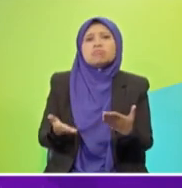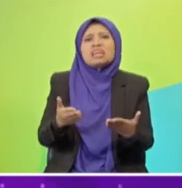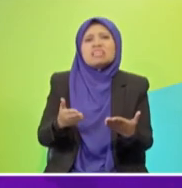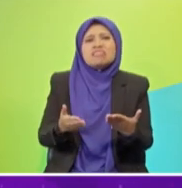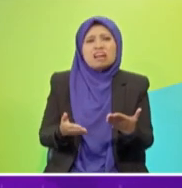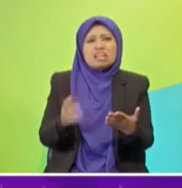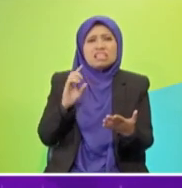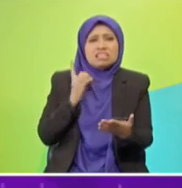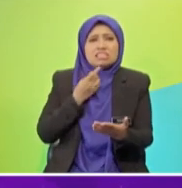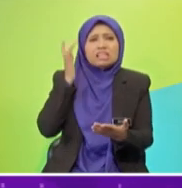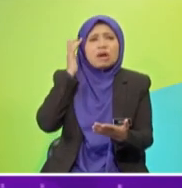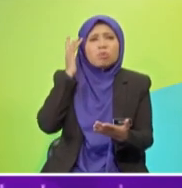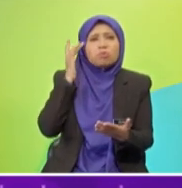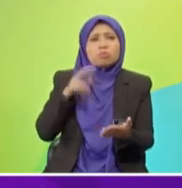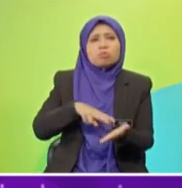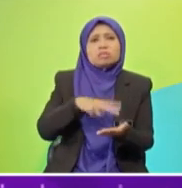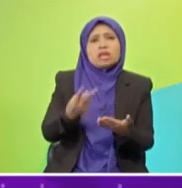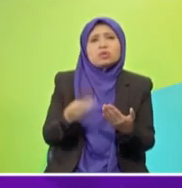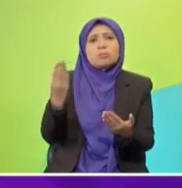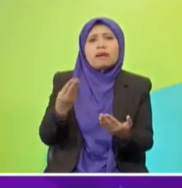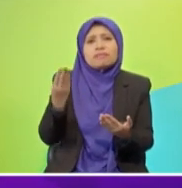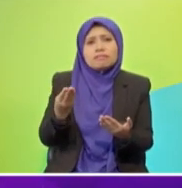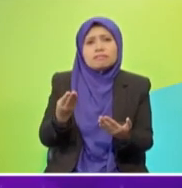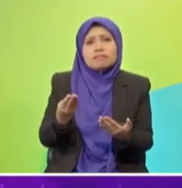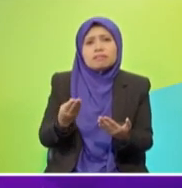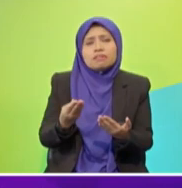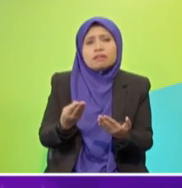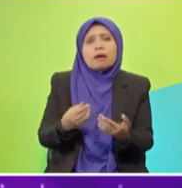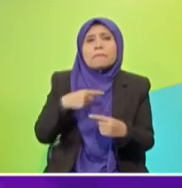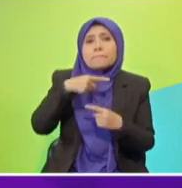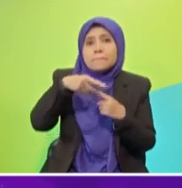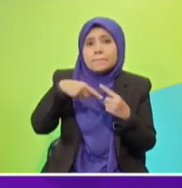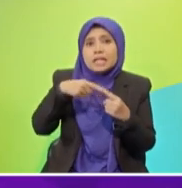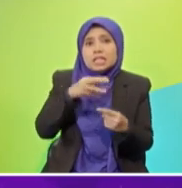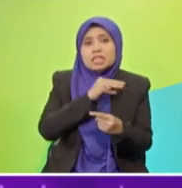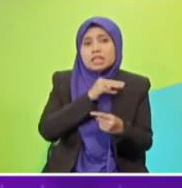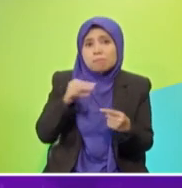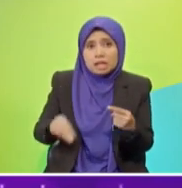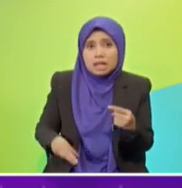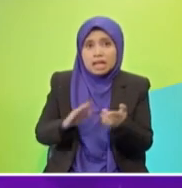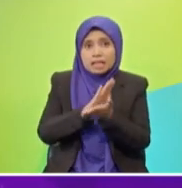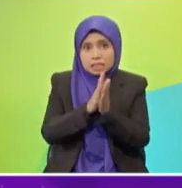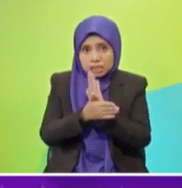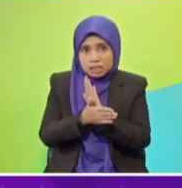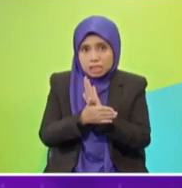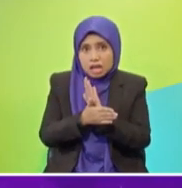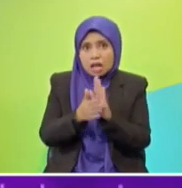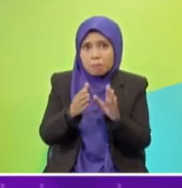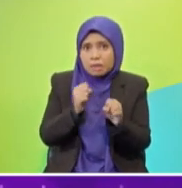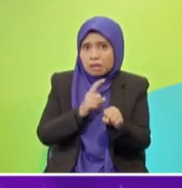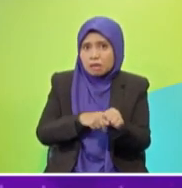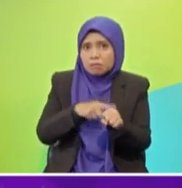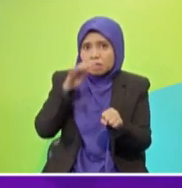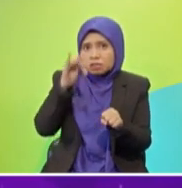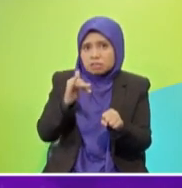Jadi kita letak minyak saja apabila berlaku kemalangan macam tuh mau ngambil tempo ya lama